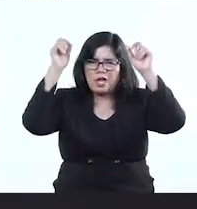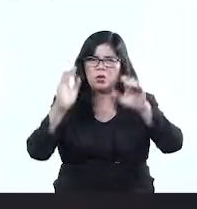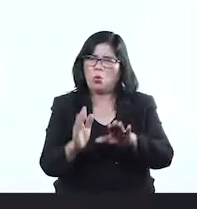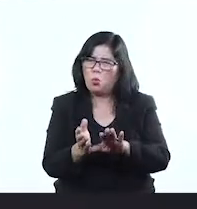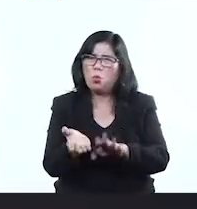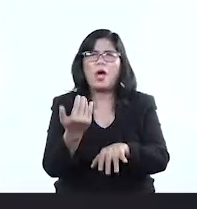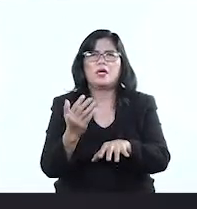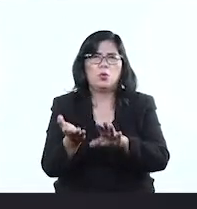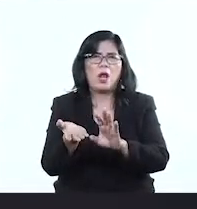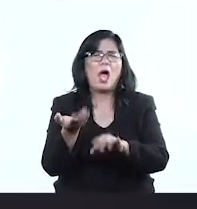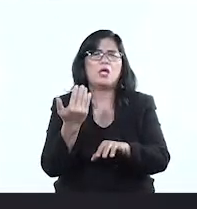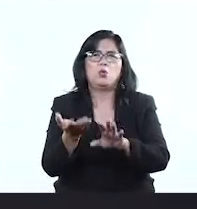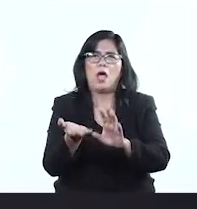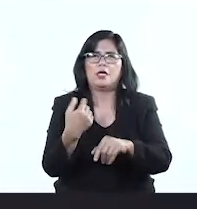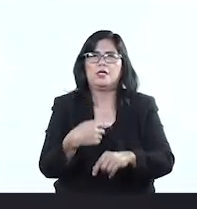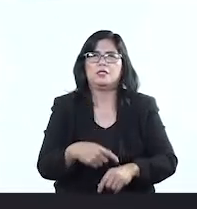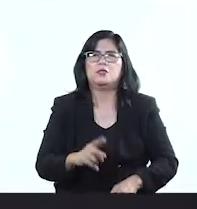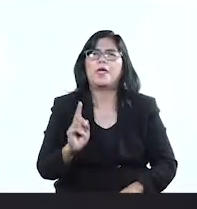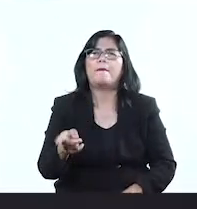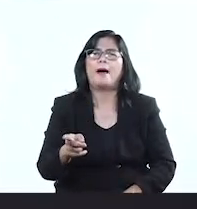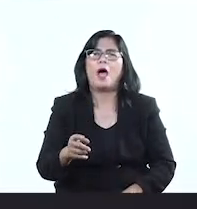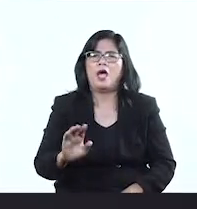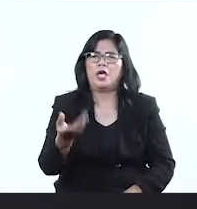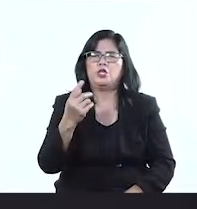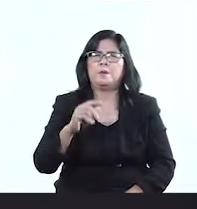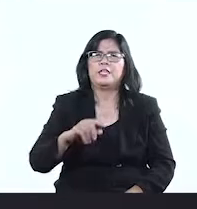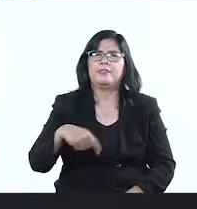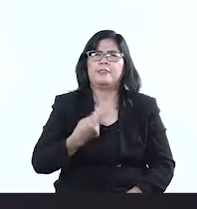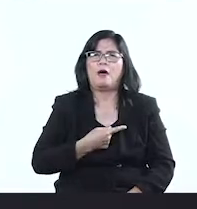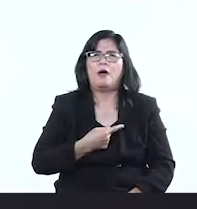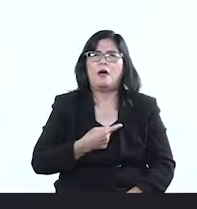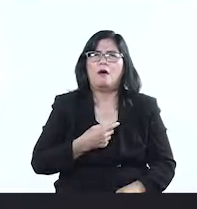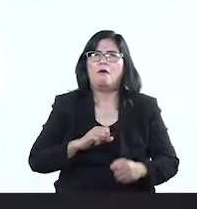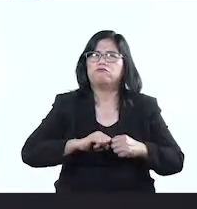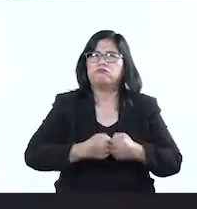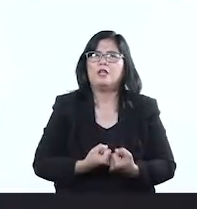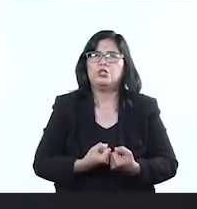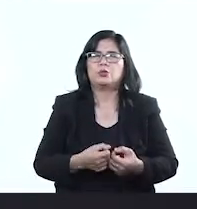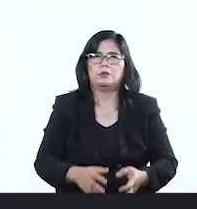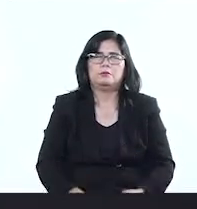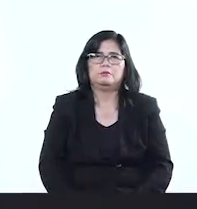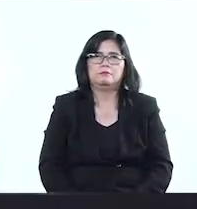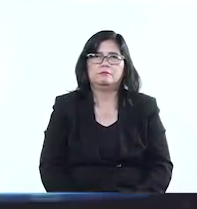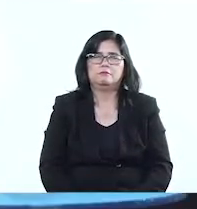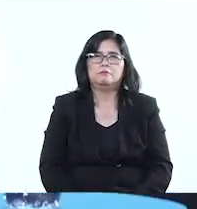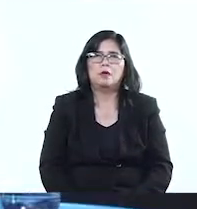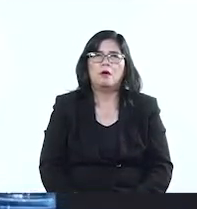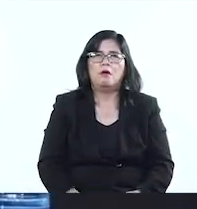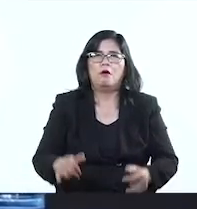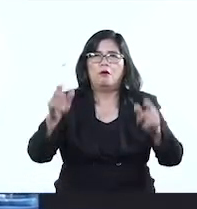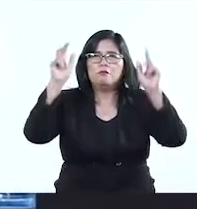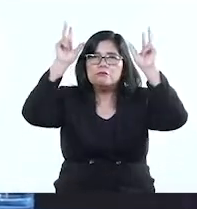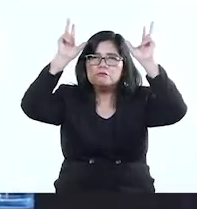mengulangi lagi ini dia paling sukses kalau berhasil Hai membuat kita dalam